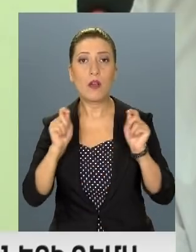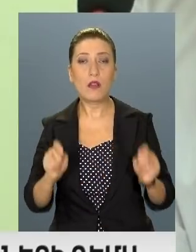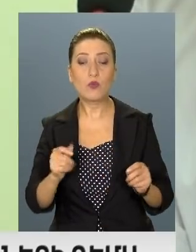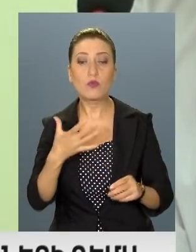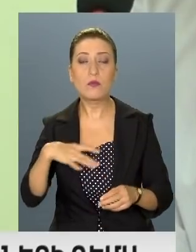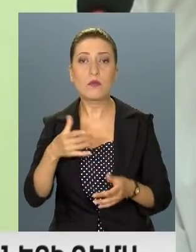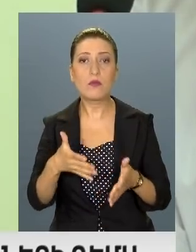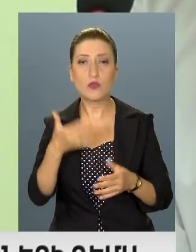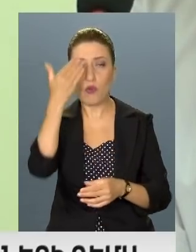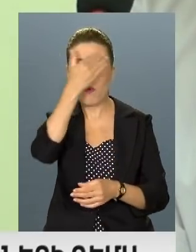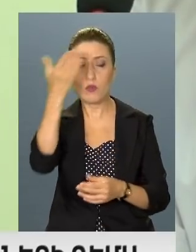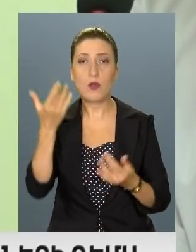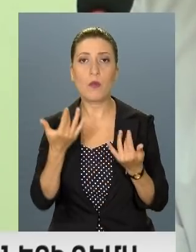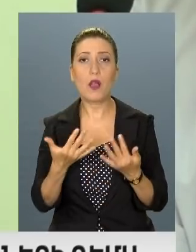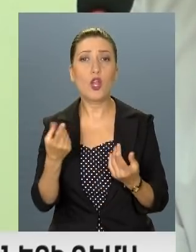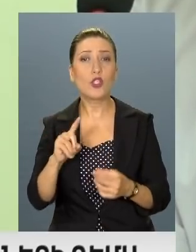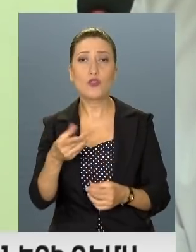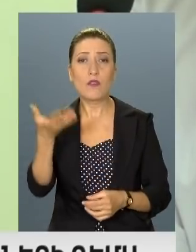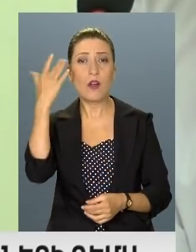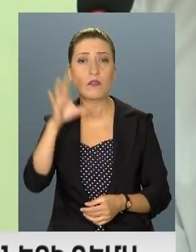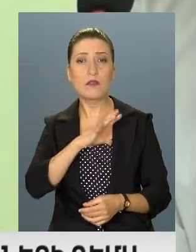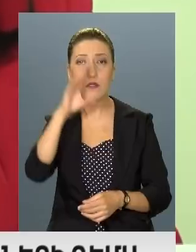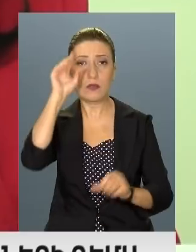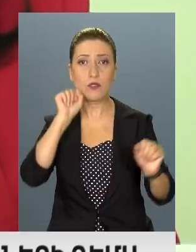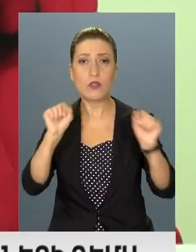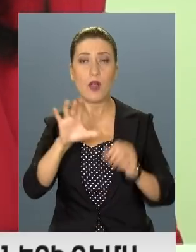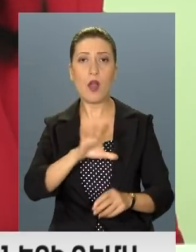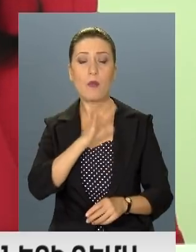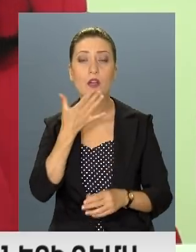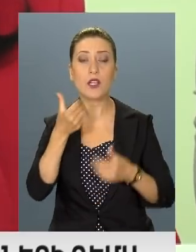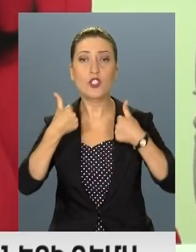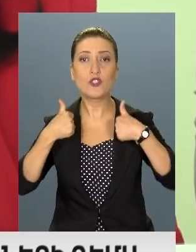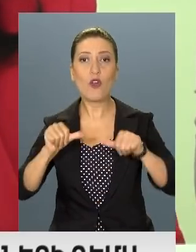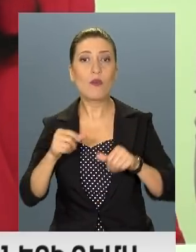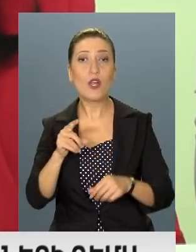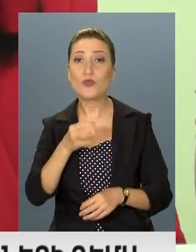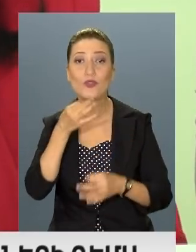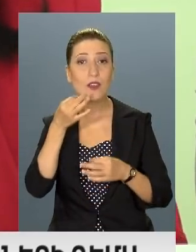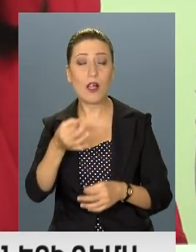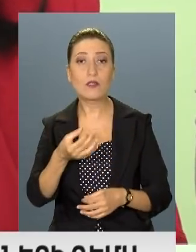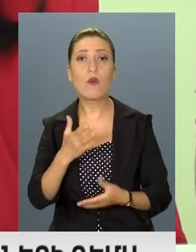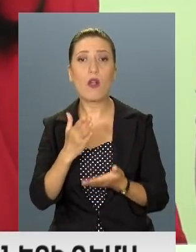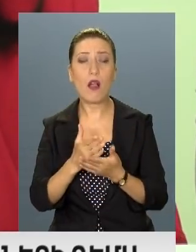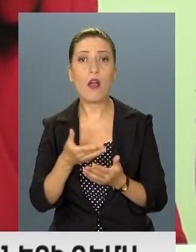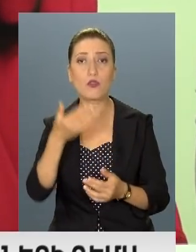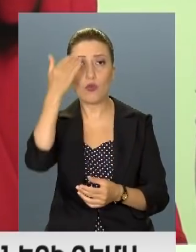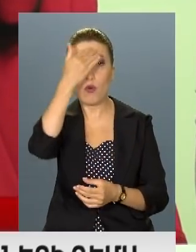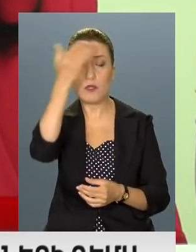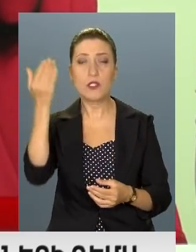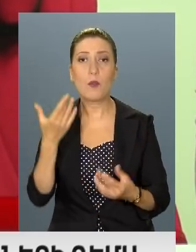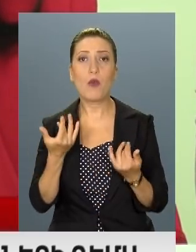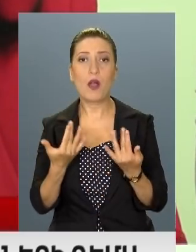Իսկ ինչու երբ նախորդ իշխանության ժամանակ աշխատում էր ազգային ժողովում, չէր ասում, որ կա հանրային պահանջ։ Կատարել եմ իմ